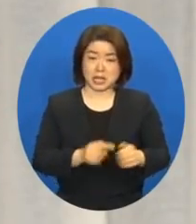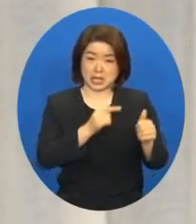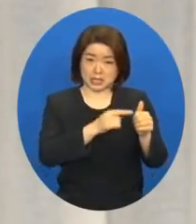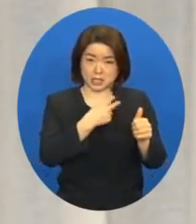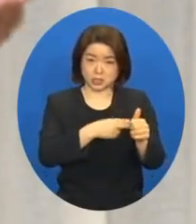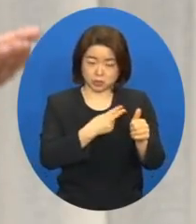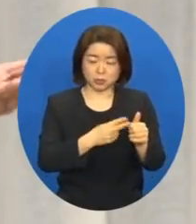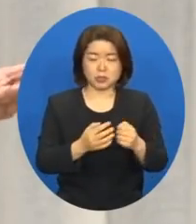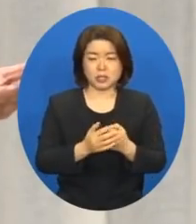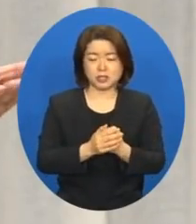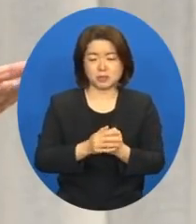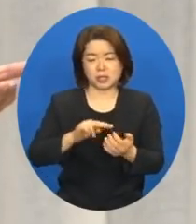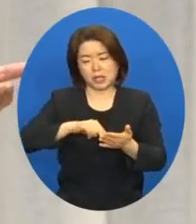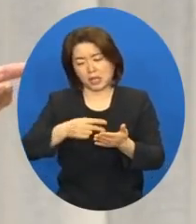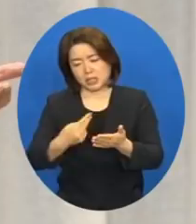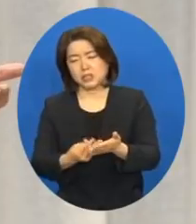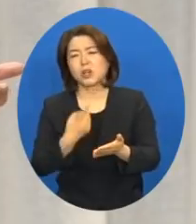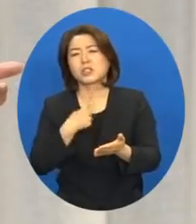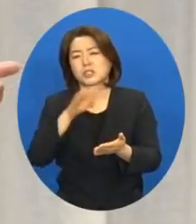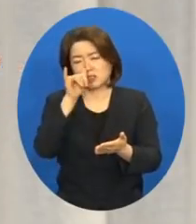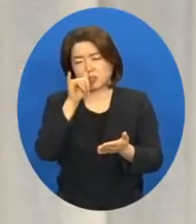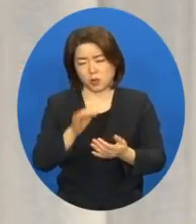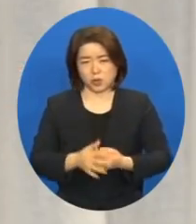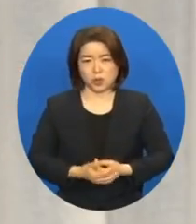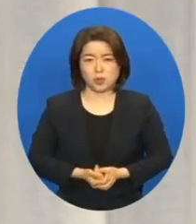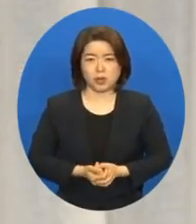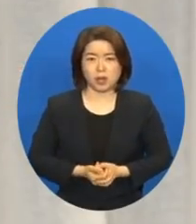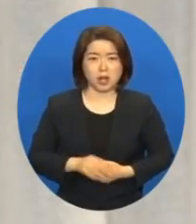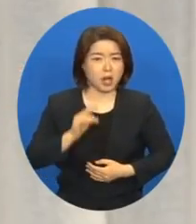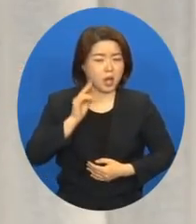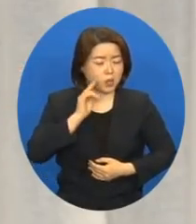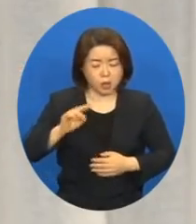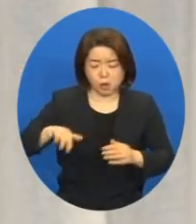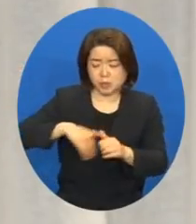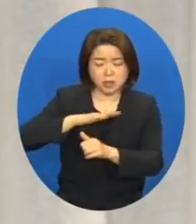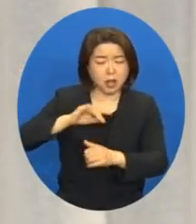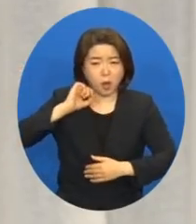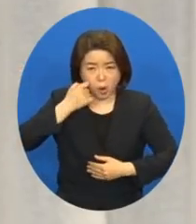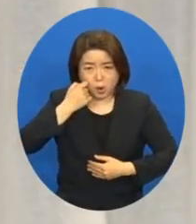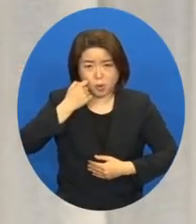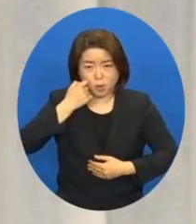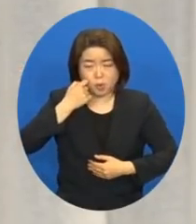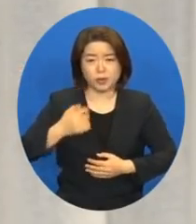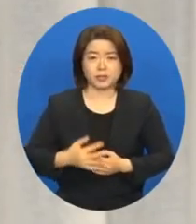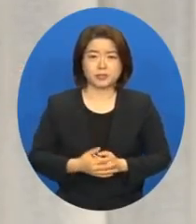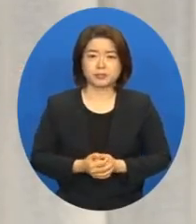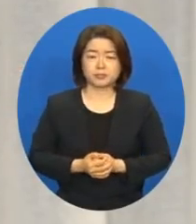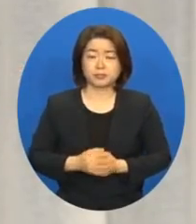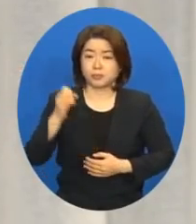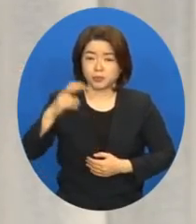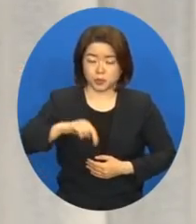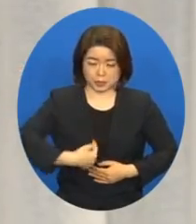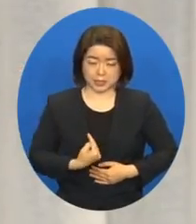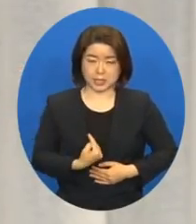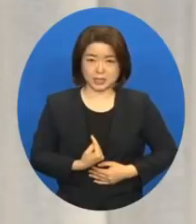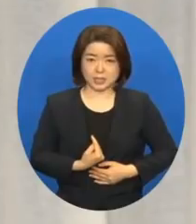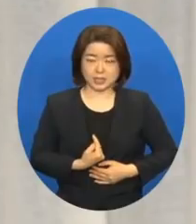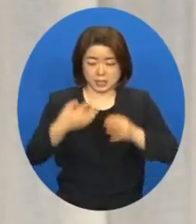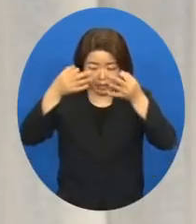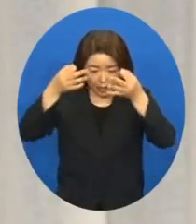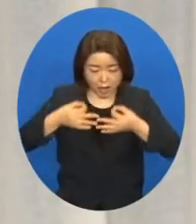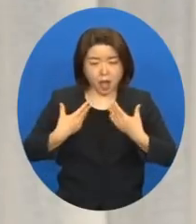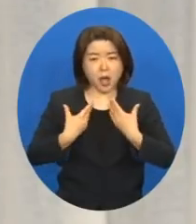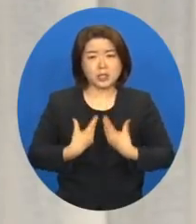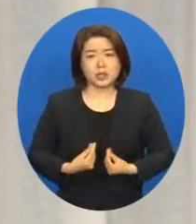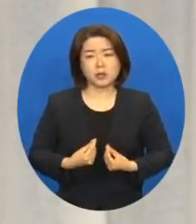선교사님도 쓰러진 적이 있었습니다. 너무너무 상황은 어렵고 그리고 자기 자신에 대한 절망이